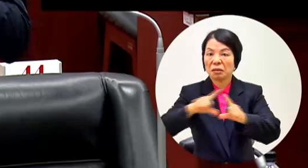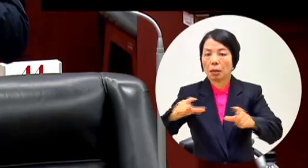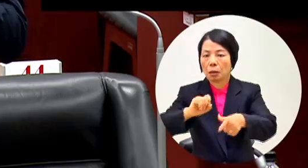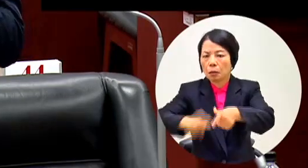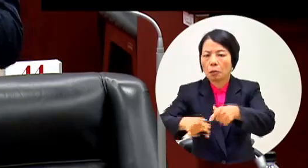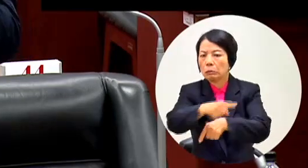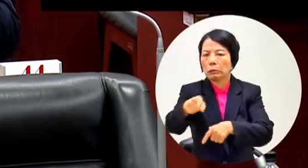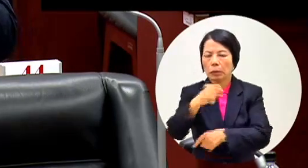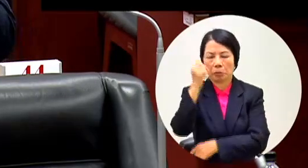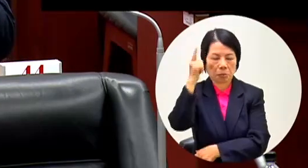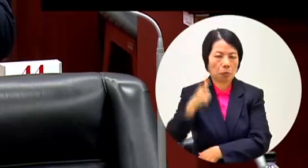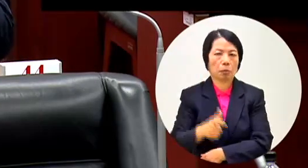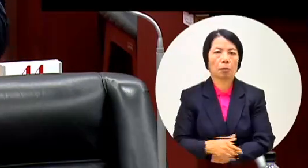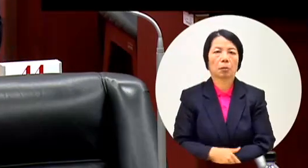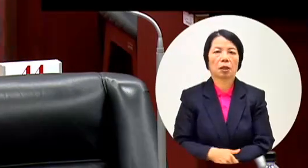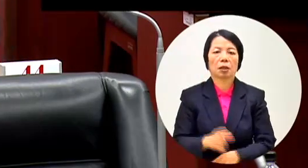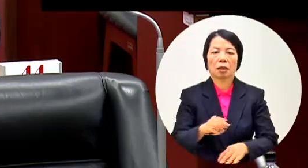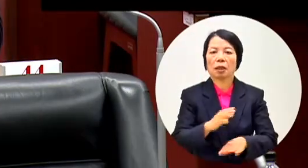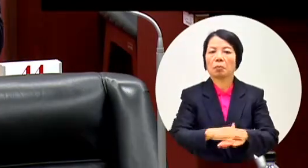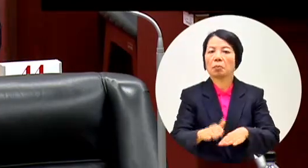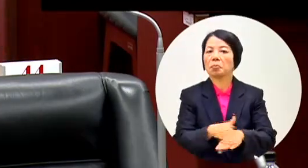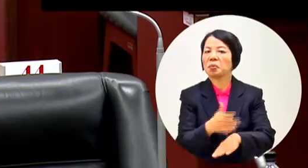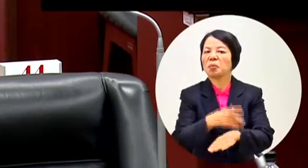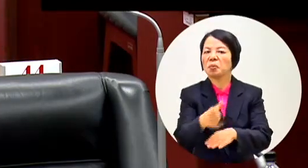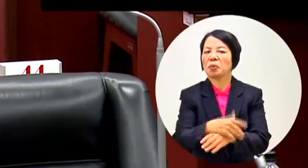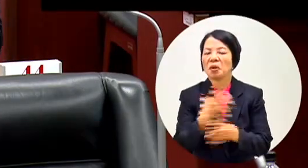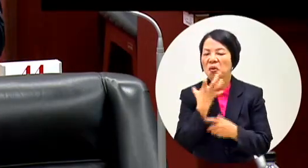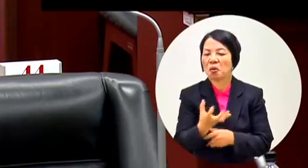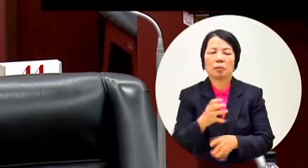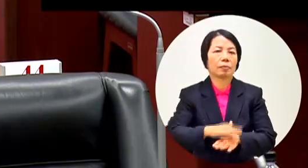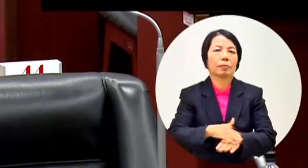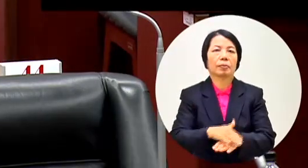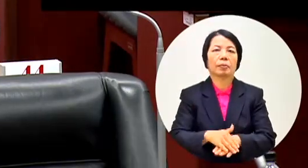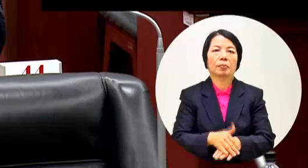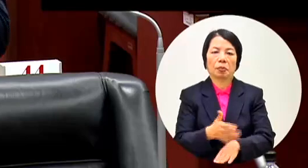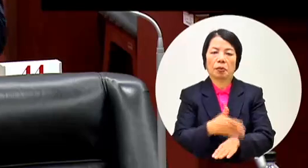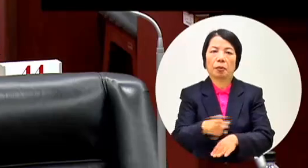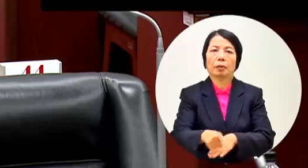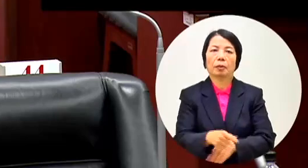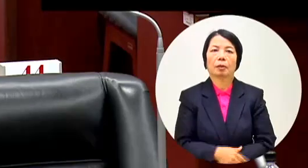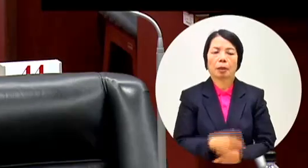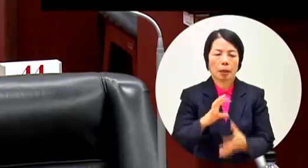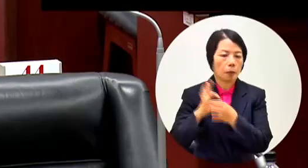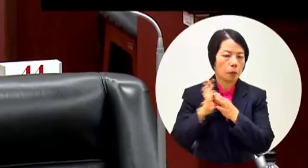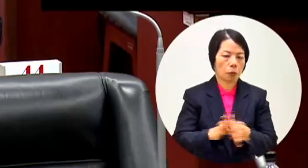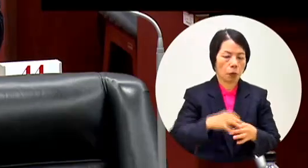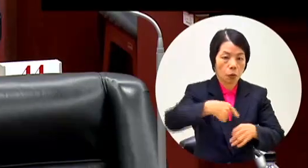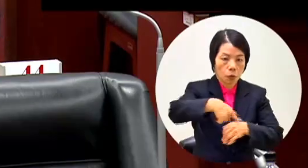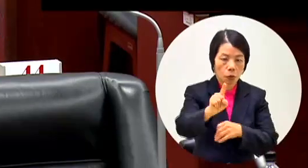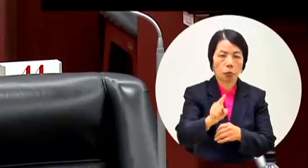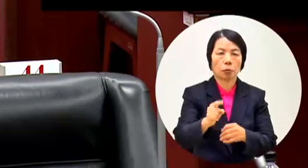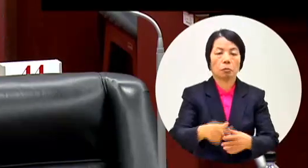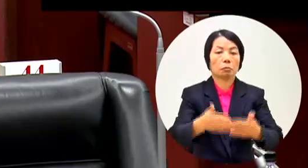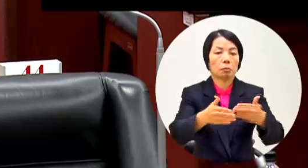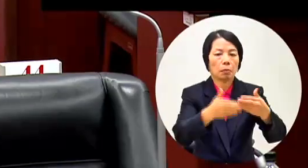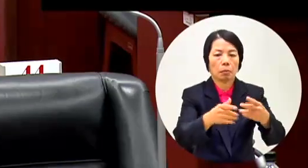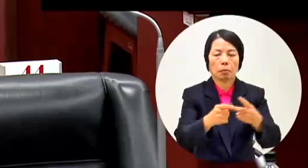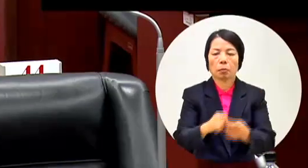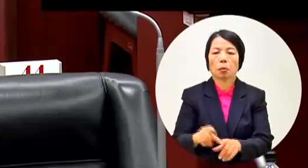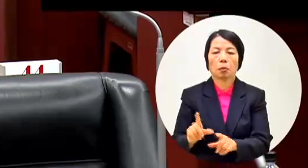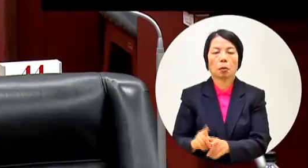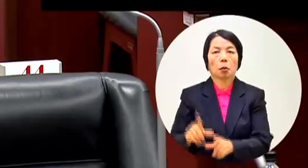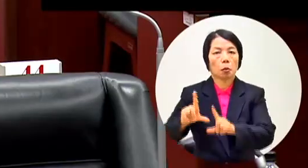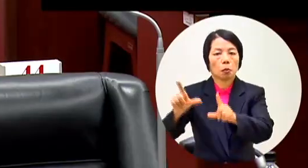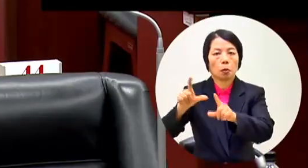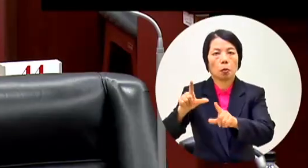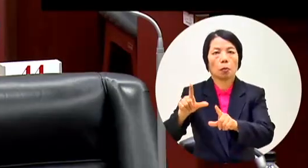的啦，无迄个该讲的啦，永续经营，有的该去大陆的，该去东南亚的，该到台湾其他县市的，他布局早就布好了，